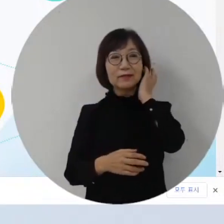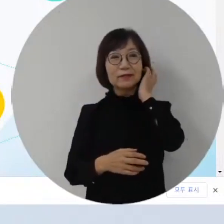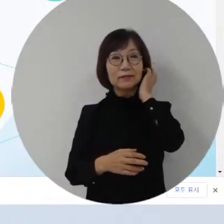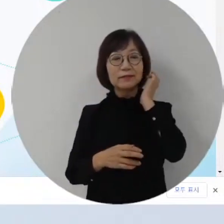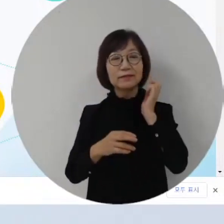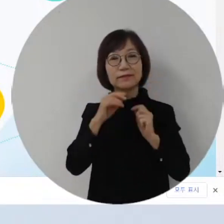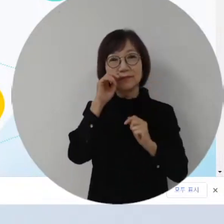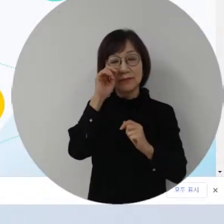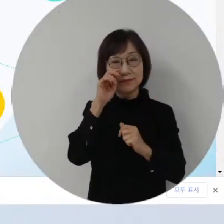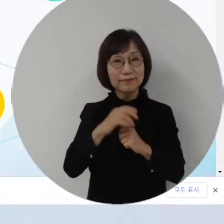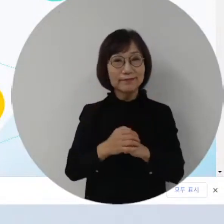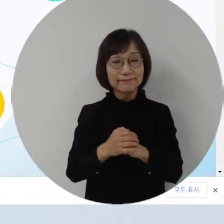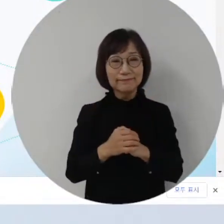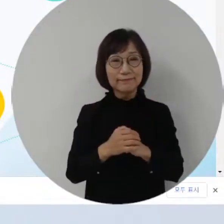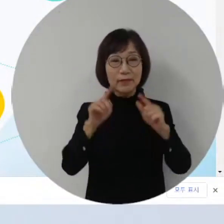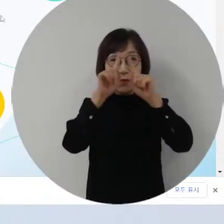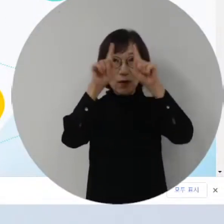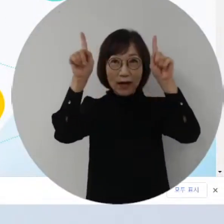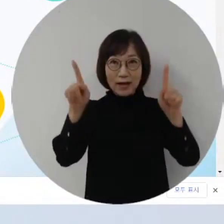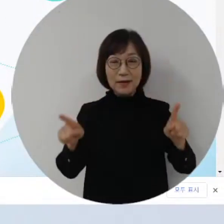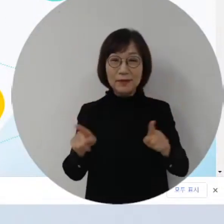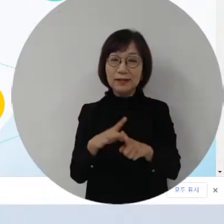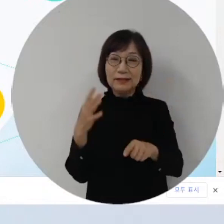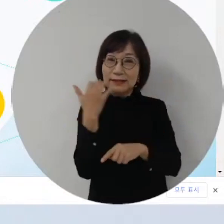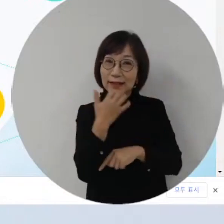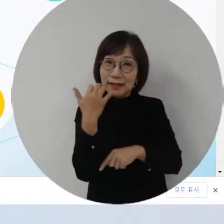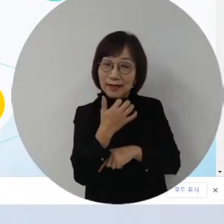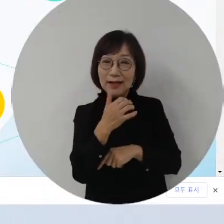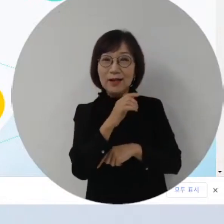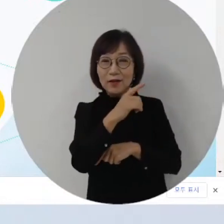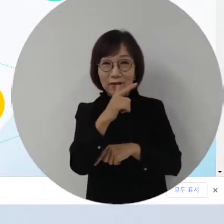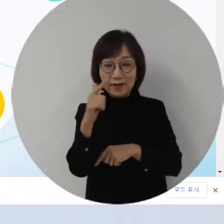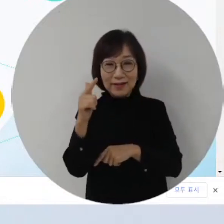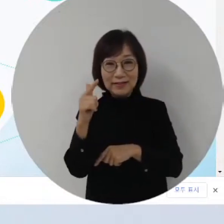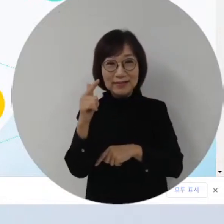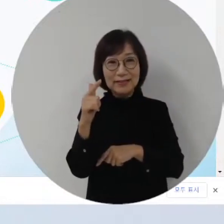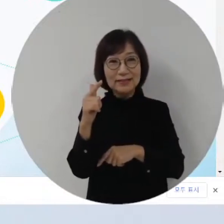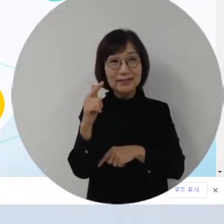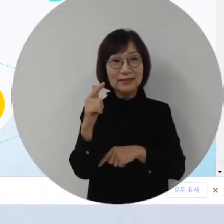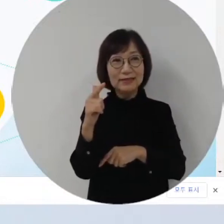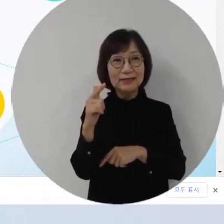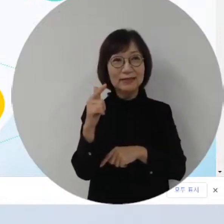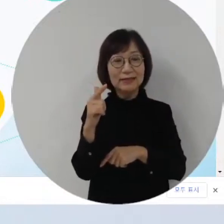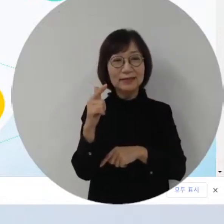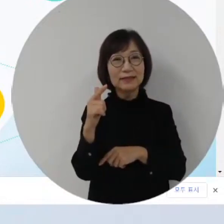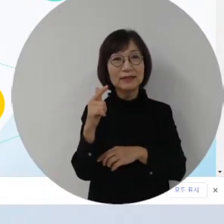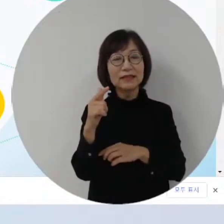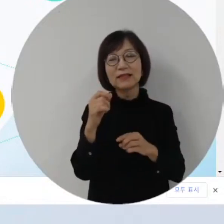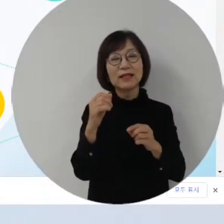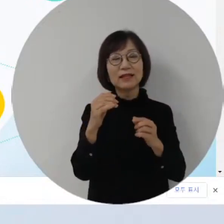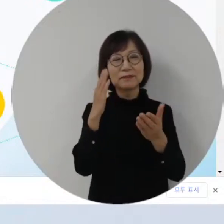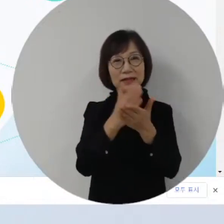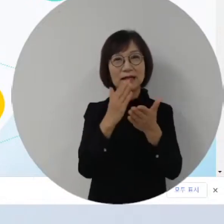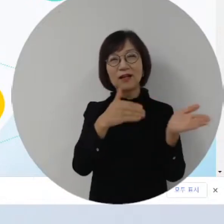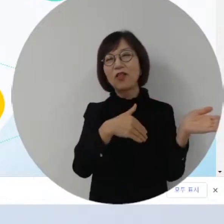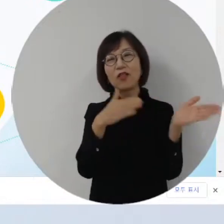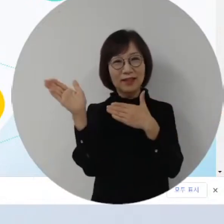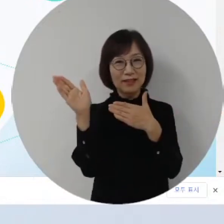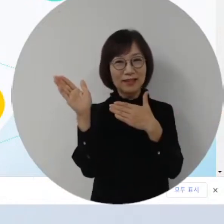화면 색깔 설정해라 요런 내용들 나올 거예요. 그러면 그 부분은 우리 건너뛰기 진행을 해주시면